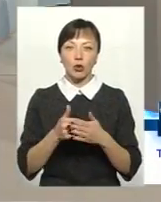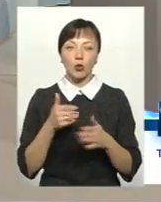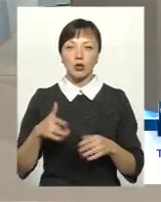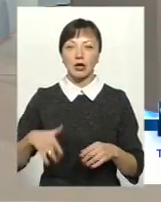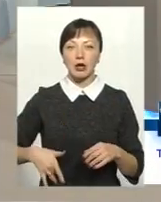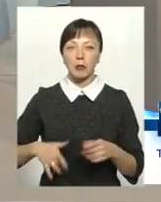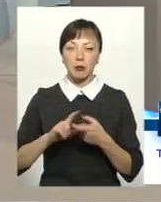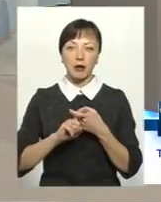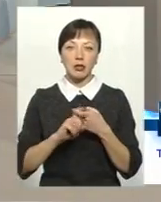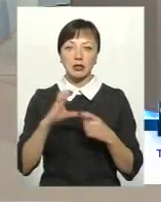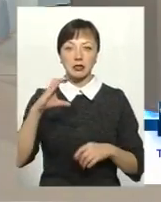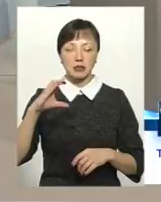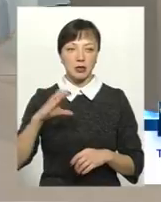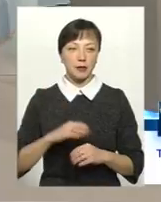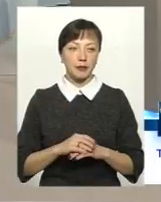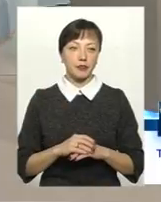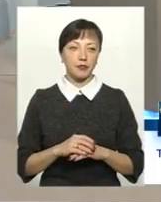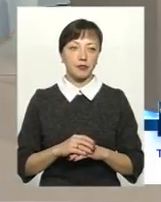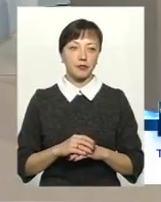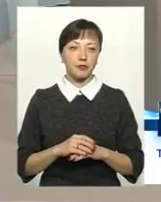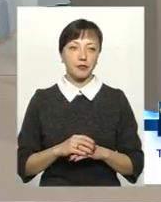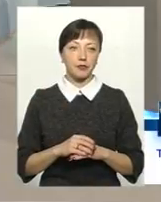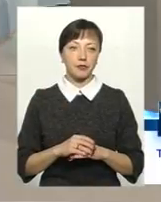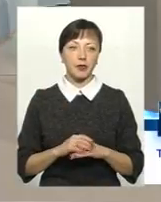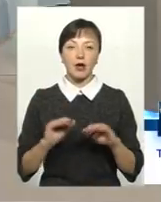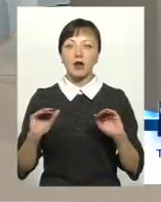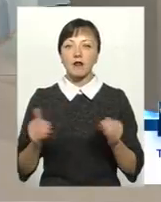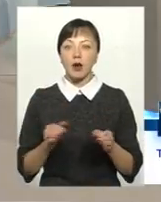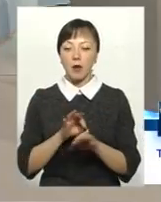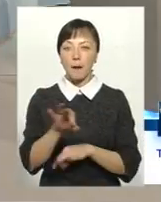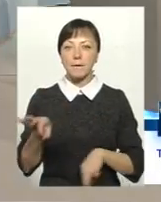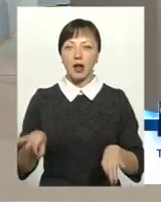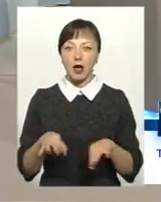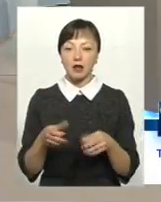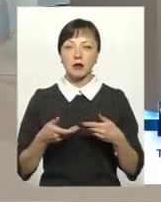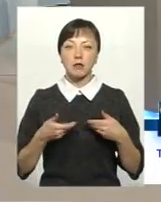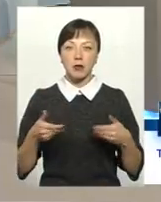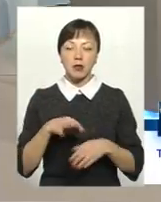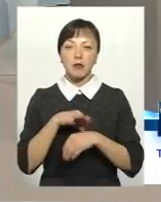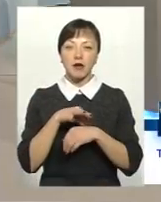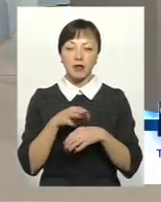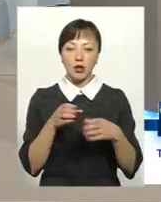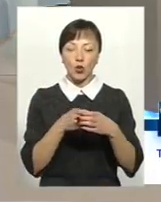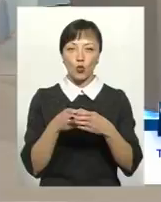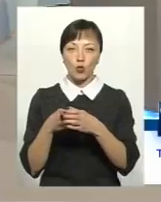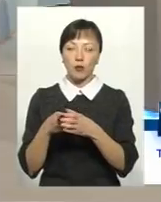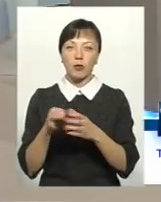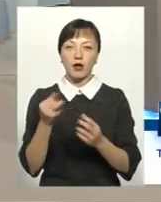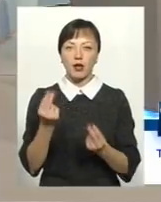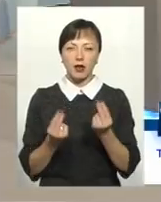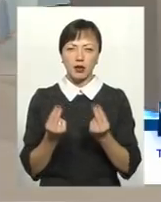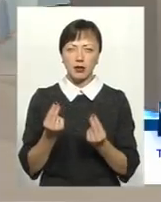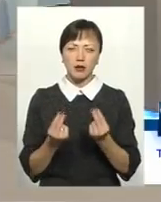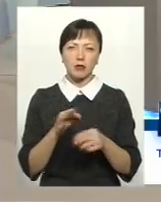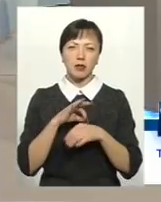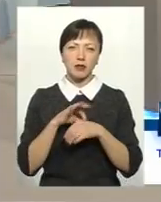С. Вот. В рамках проекта мы проводили группы, это и игры,